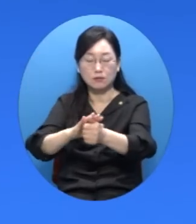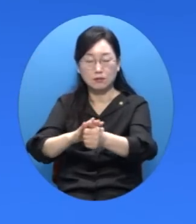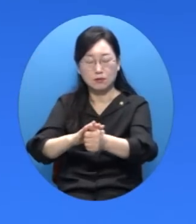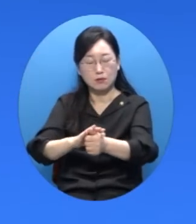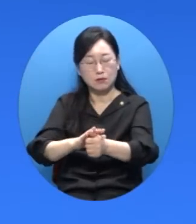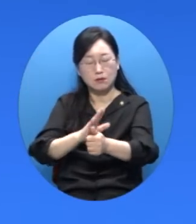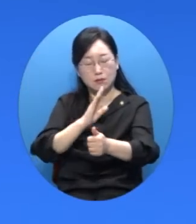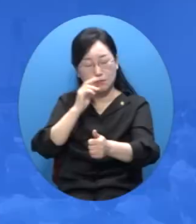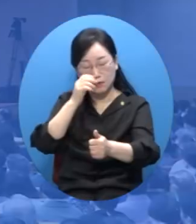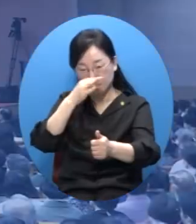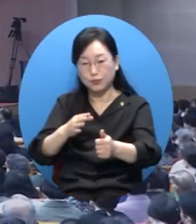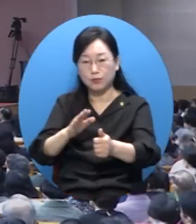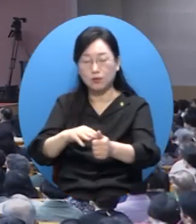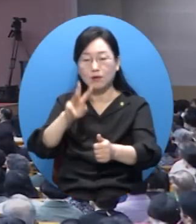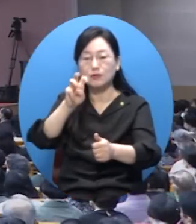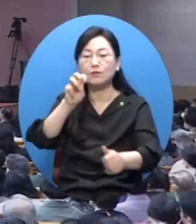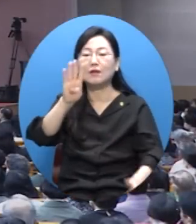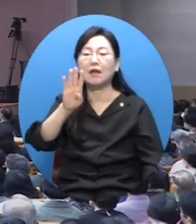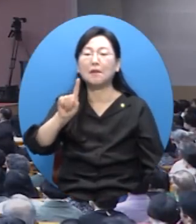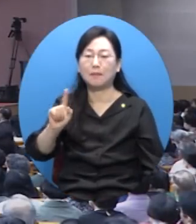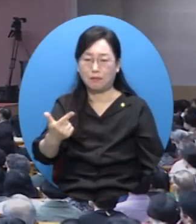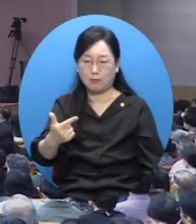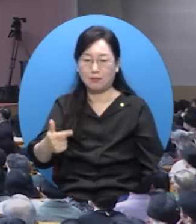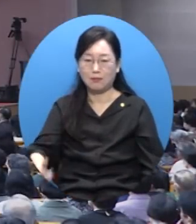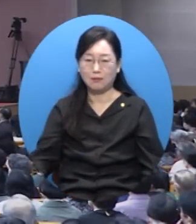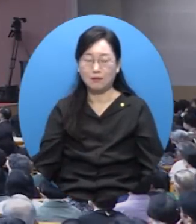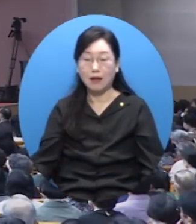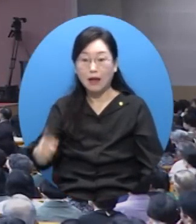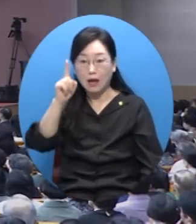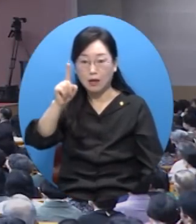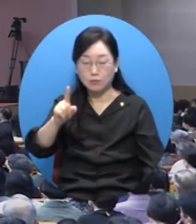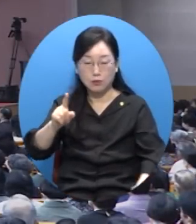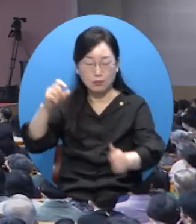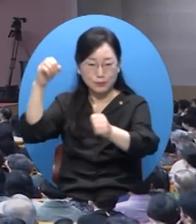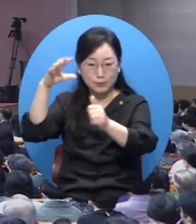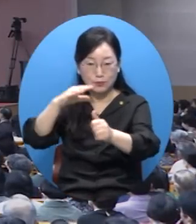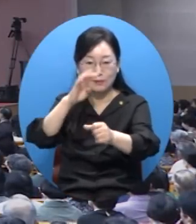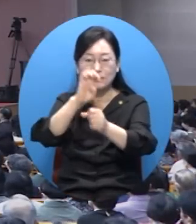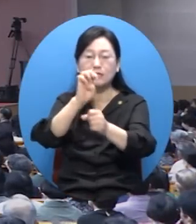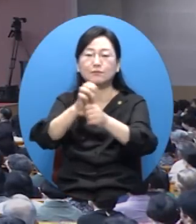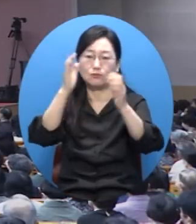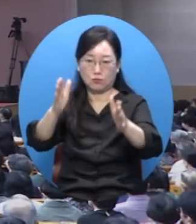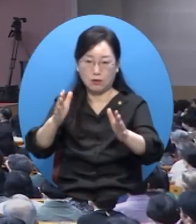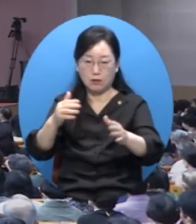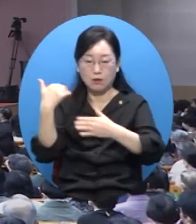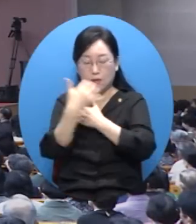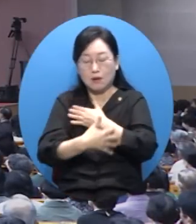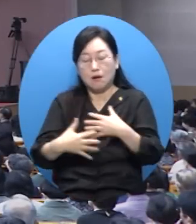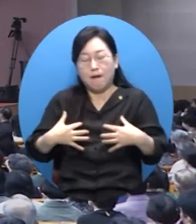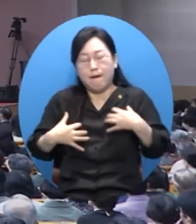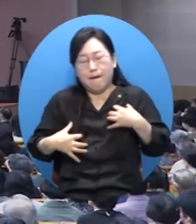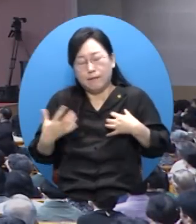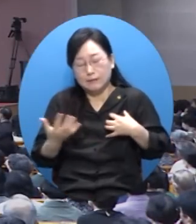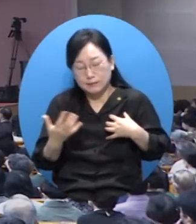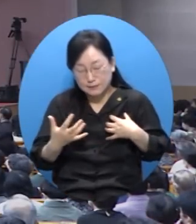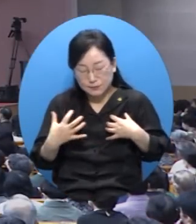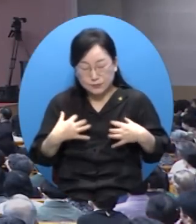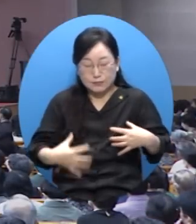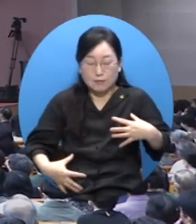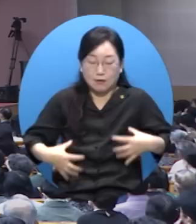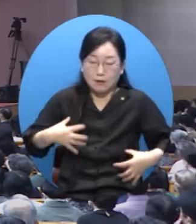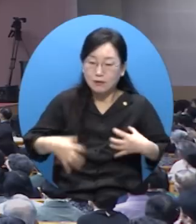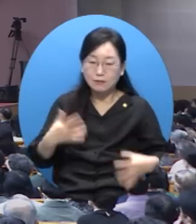마세요. 34번을 받았어요. 한 번 받을 때마다 한 40분씩 받는데 온몸에 통증이 오는데 막